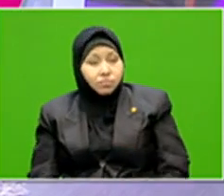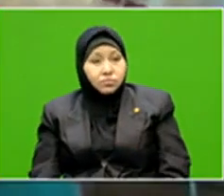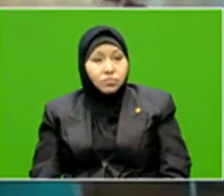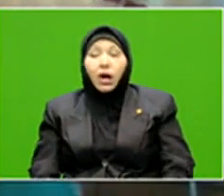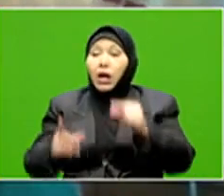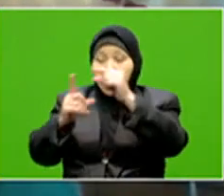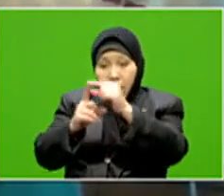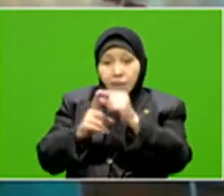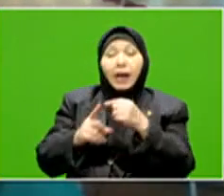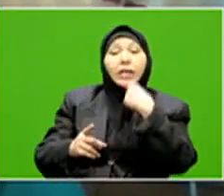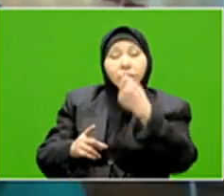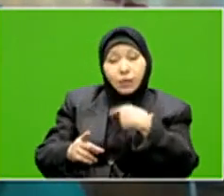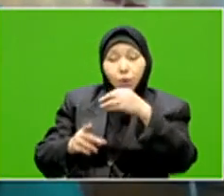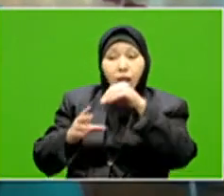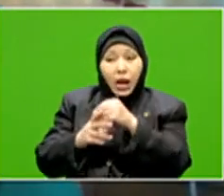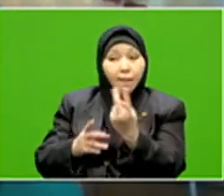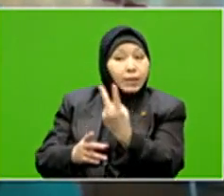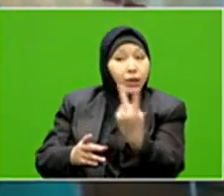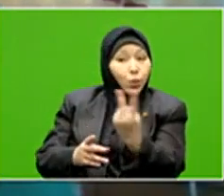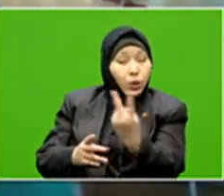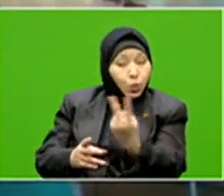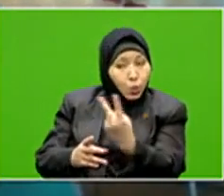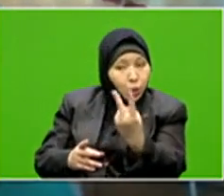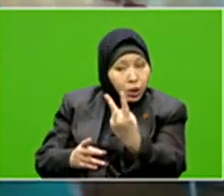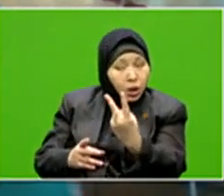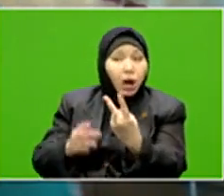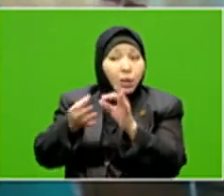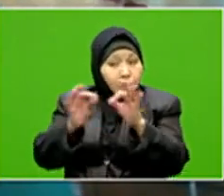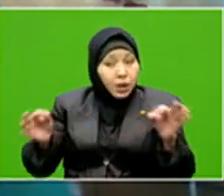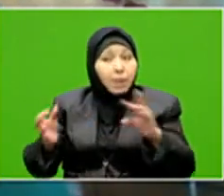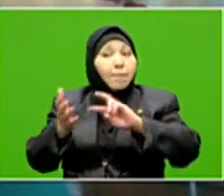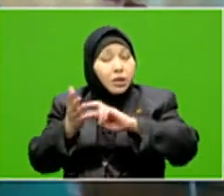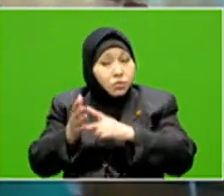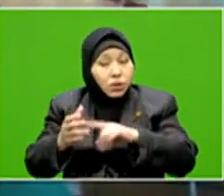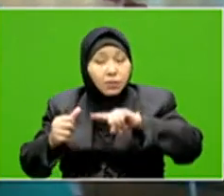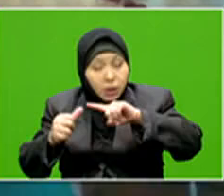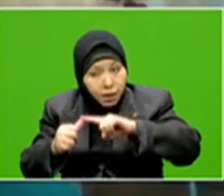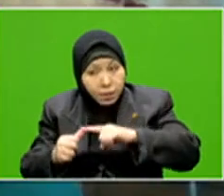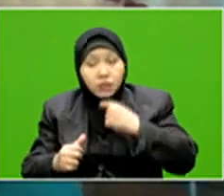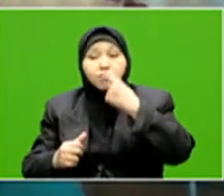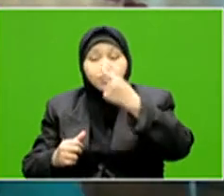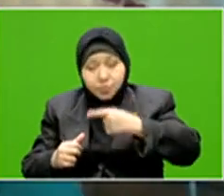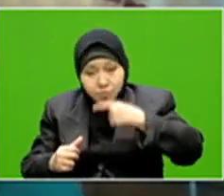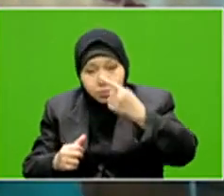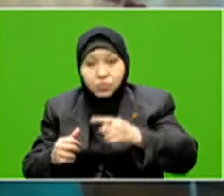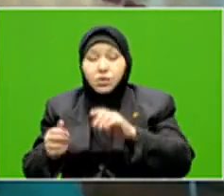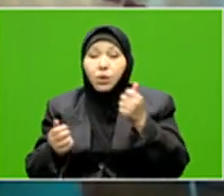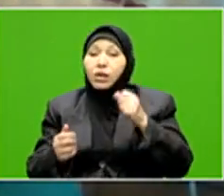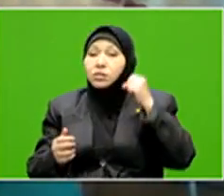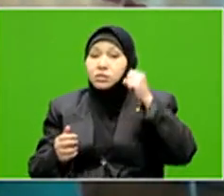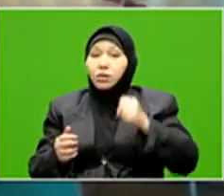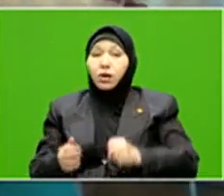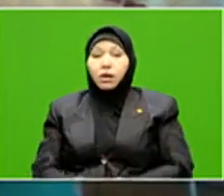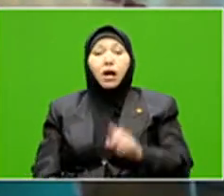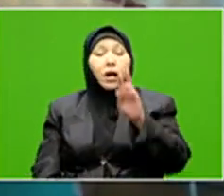Kalimah rahtun yang disebutkan dalam kedua ayat ini, kita fahami maksudnya yang pertama seperti mana yang disebutkan oleh saudara